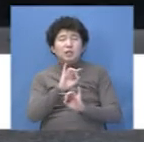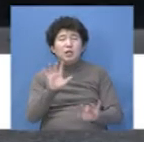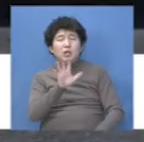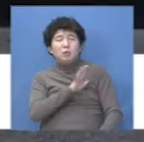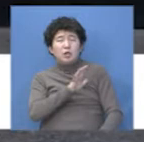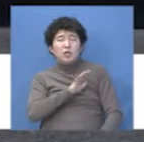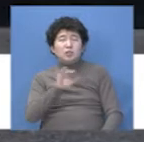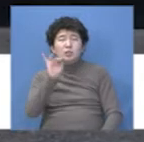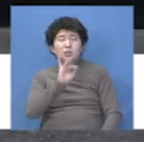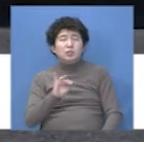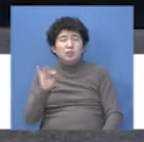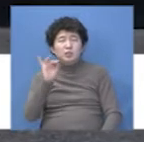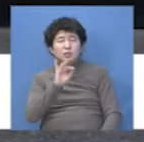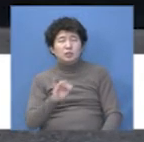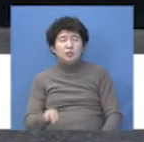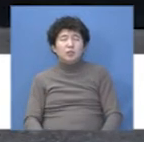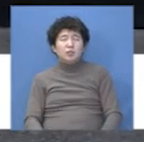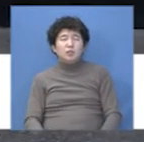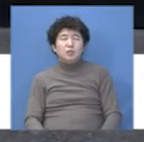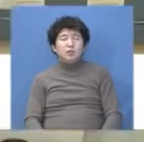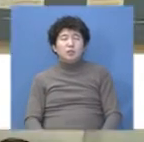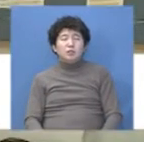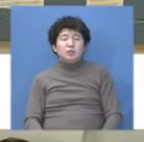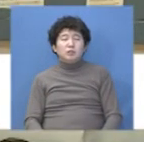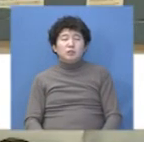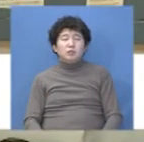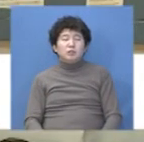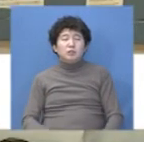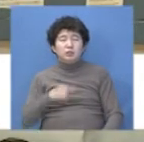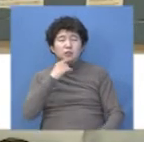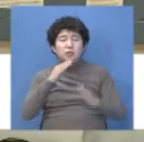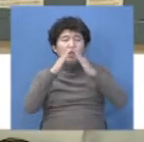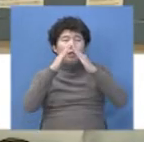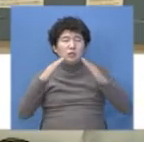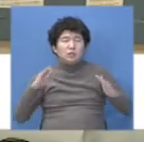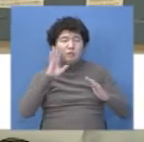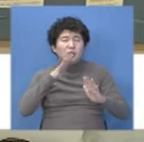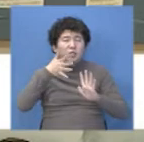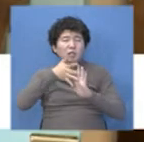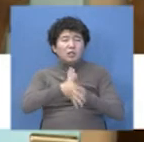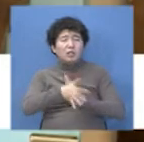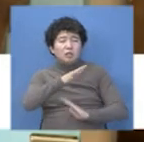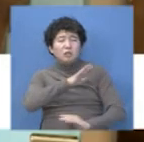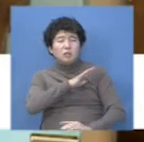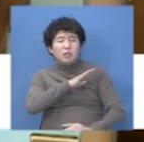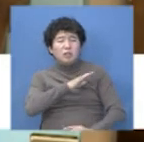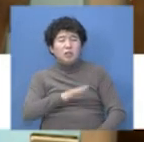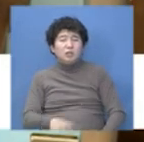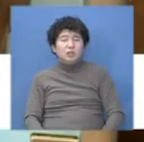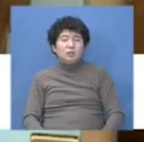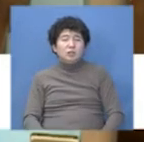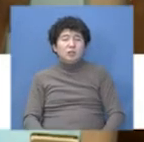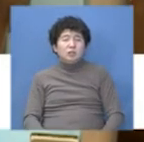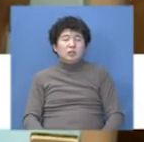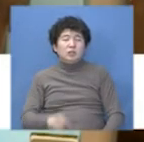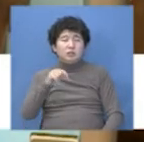истории родного края. Вот только на протяжении нескольких лет из-за протекающей кровли коллекция старинных вещей рисковала быть затопленной.